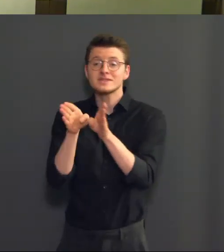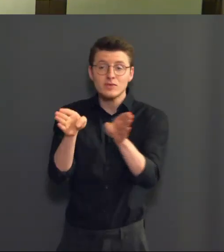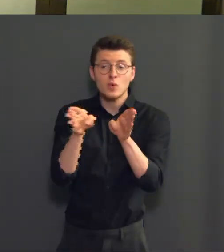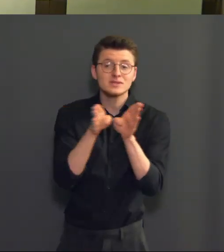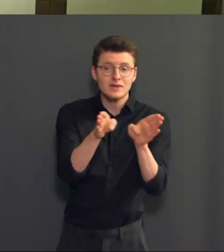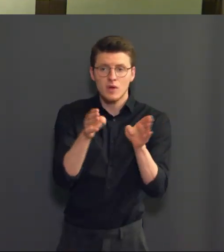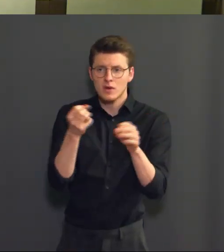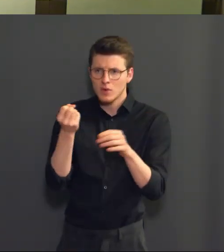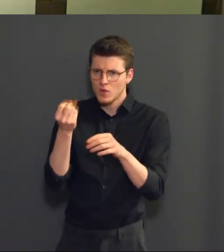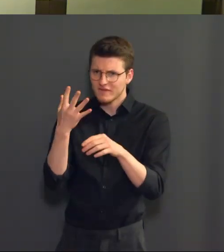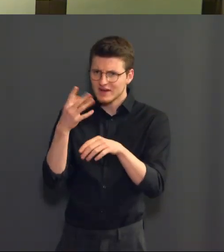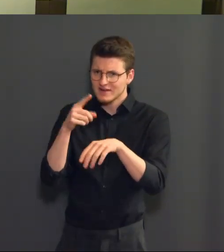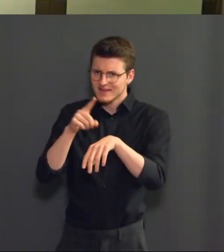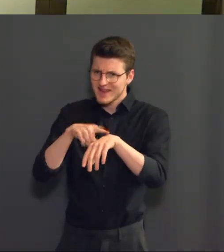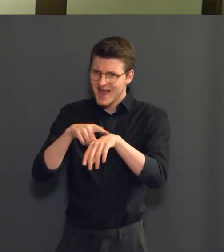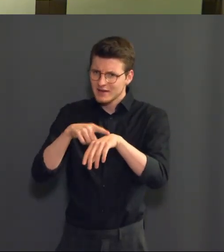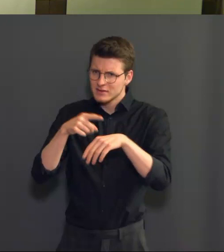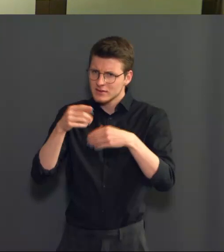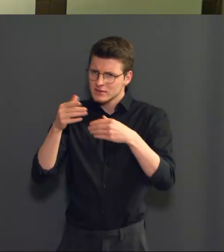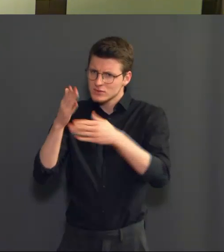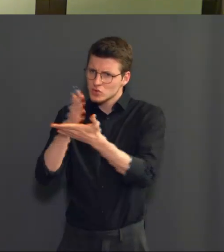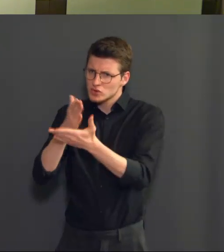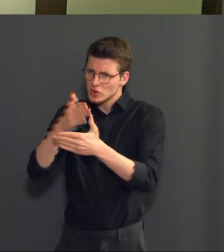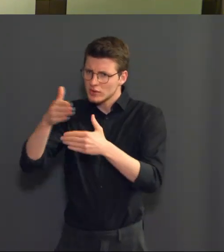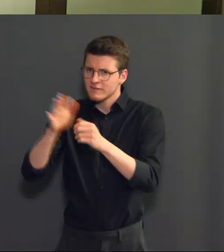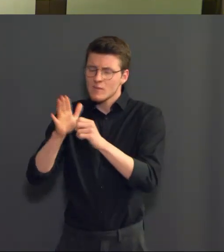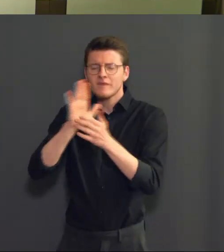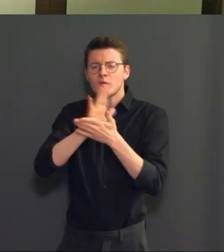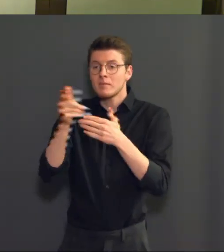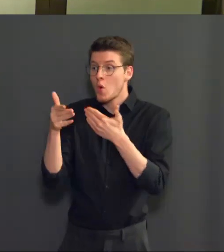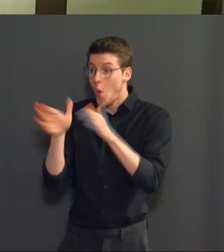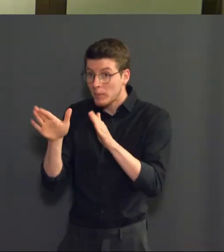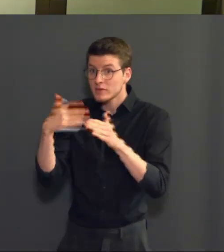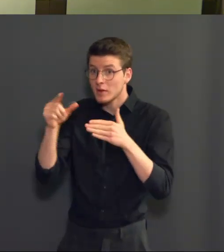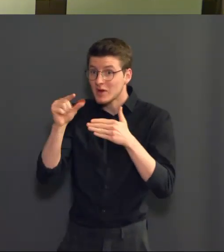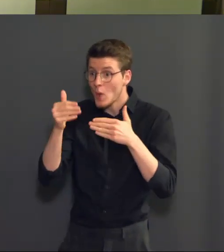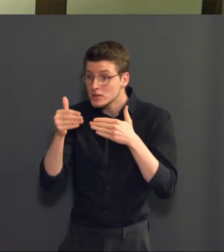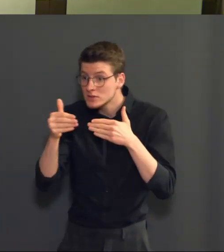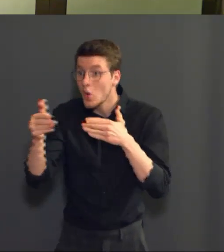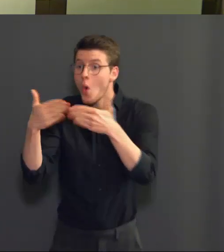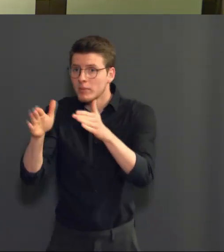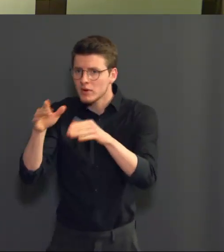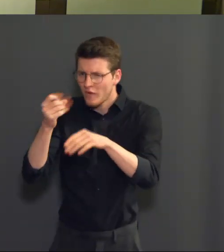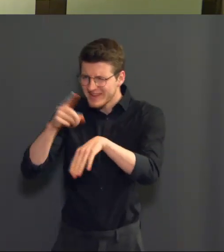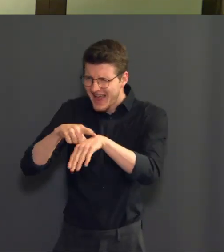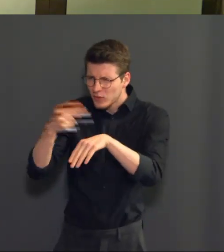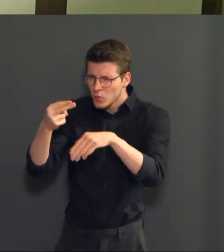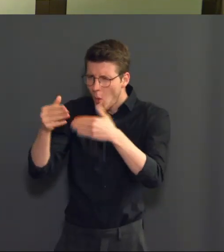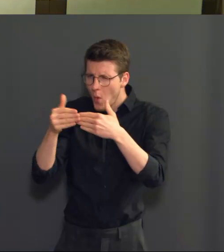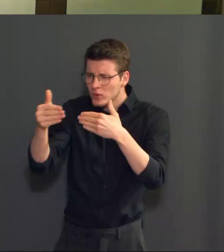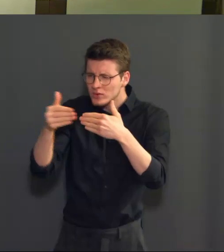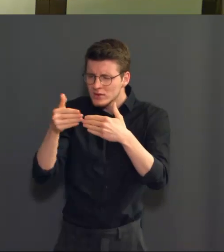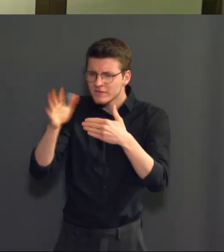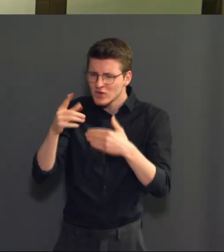meten? Wel, Je kan de minimale tijd definiëren om